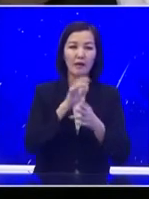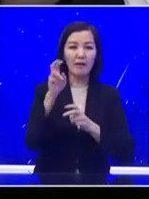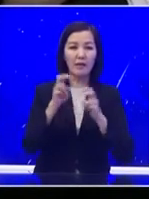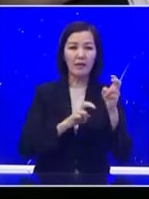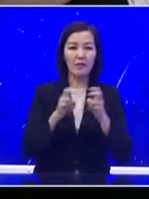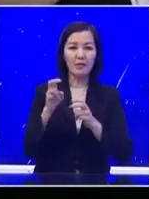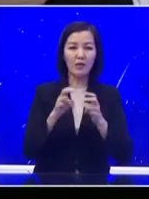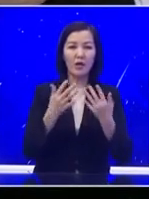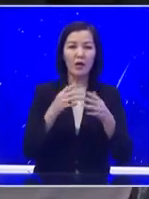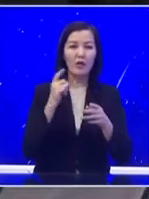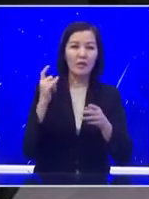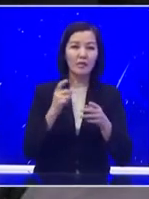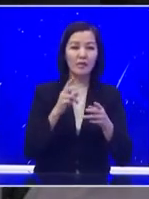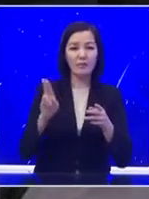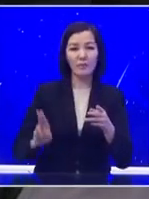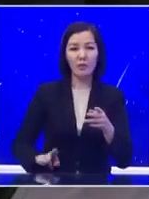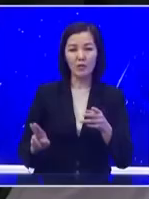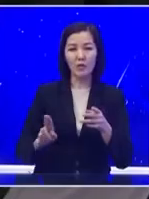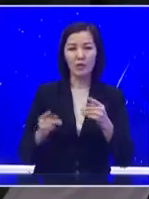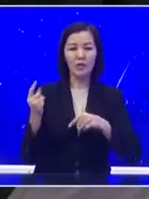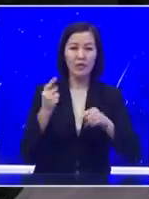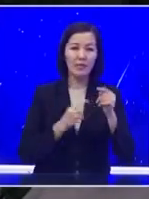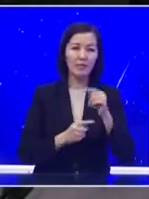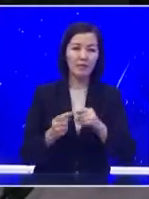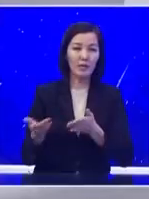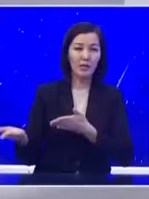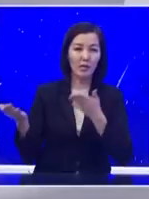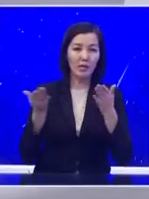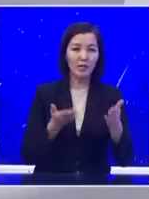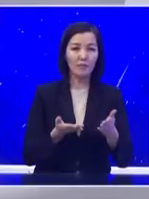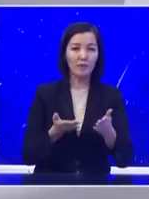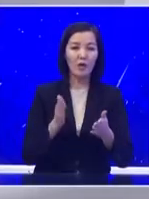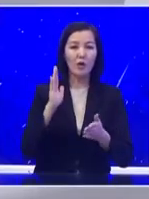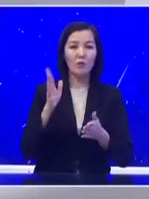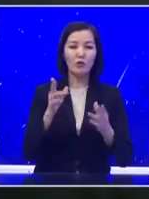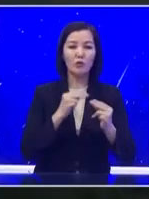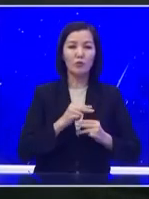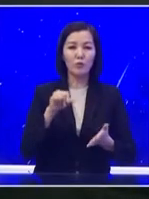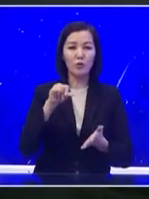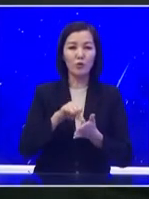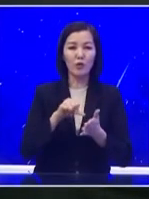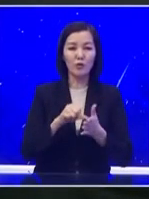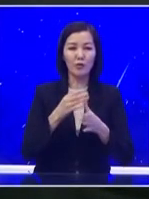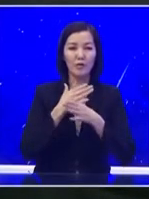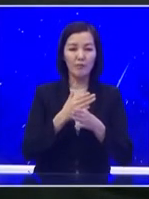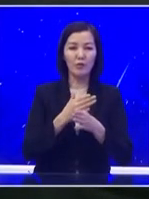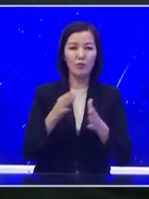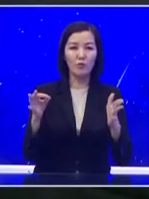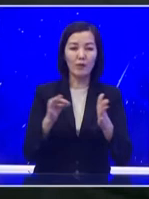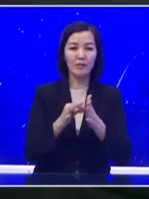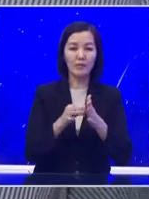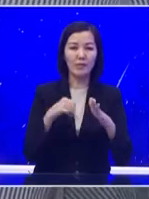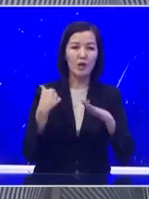мен шаруа қожалықтарының басшылары және жеке кәсіпкерлер шақыртылыпты. Олар онда болашаққа жұмысқа